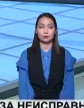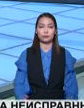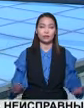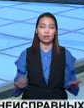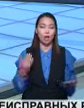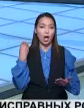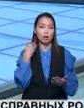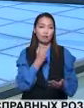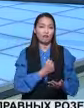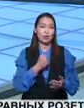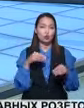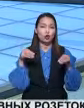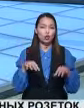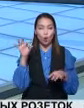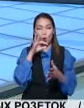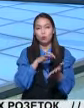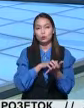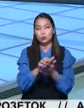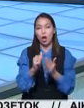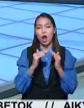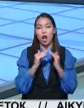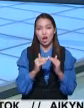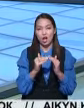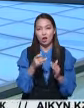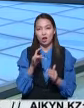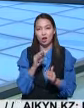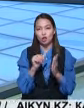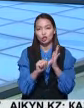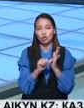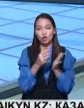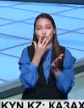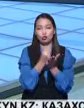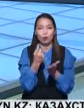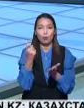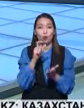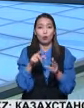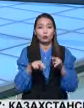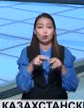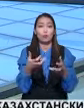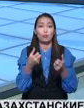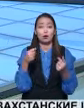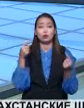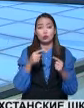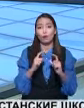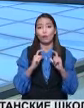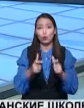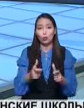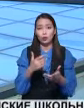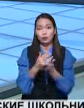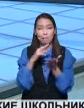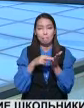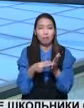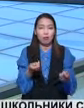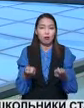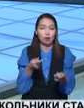Жители Актобе возмутило решение о сносе их гаражей. 60 собственников строений получили соответствующие уведомления. По планам властей на этом